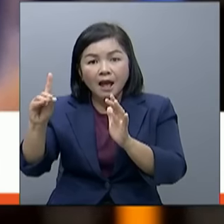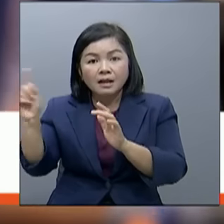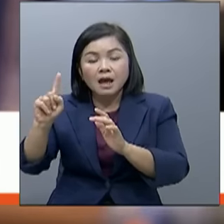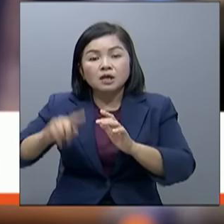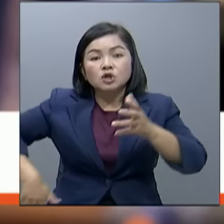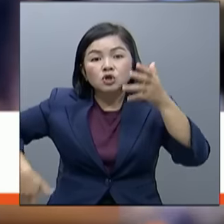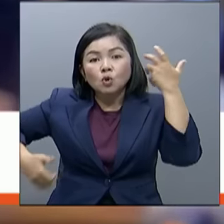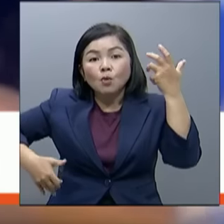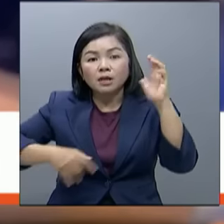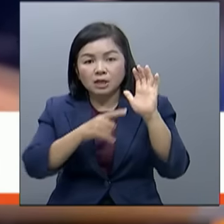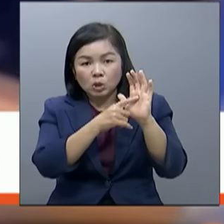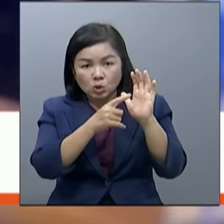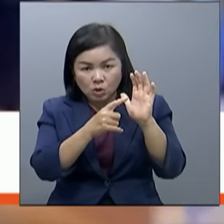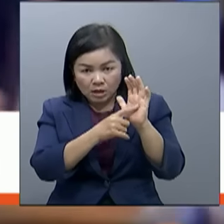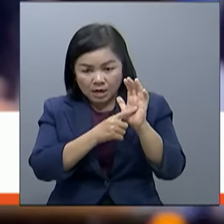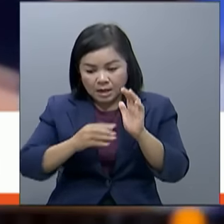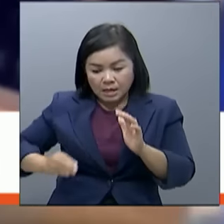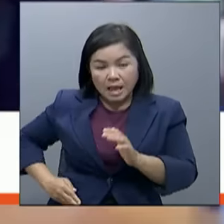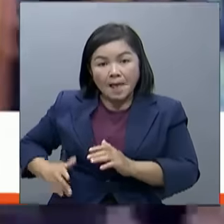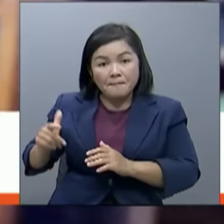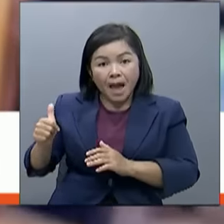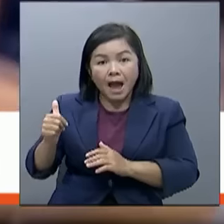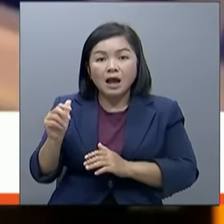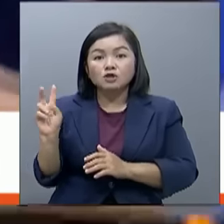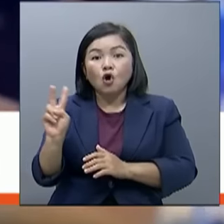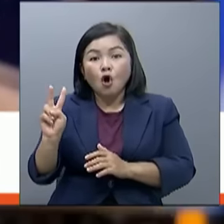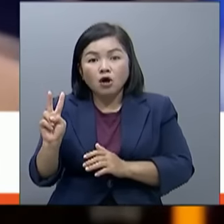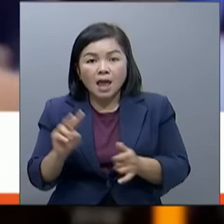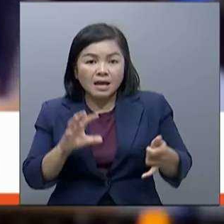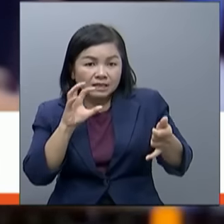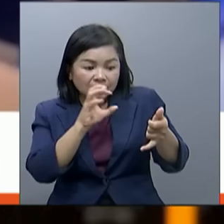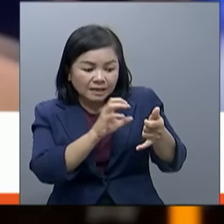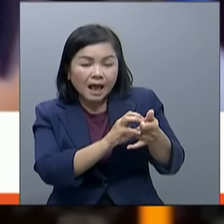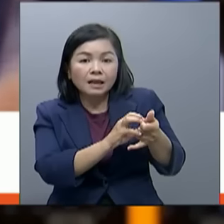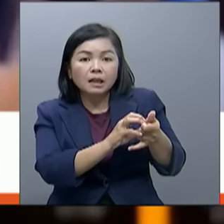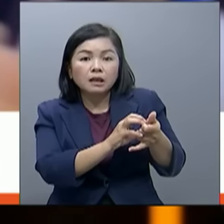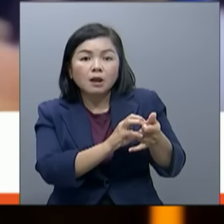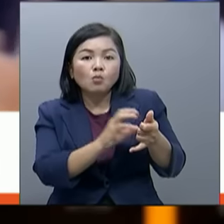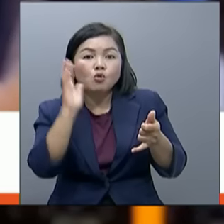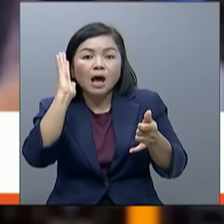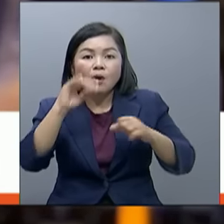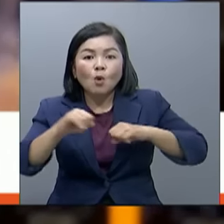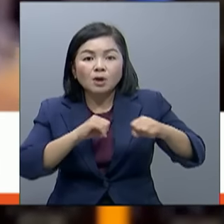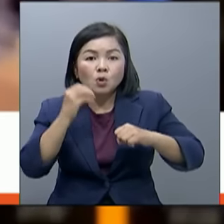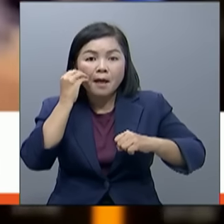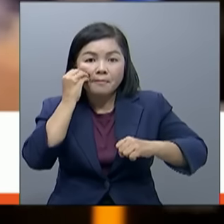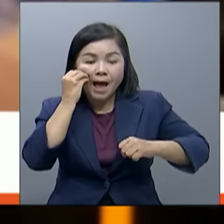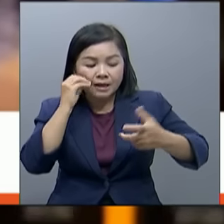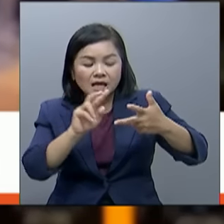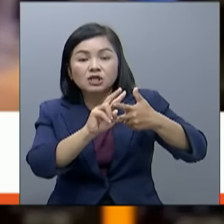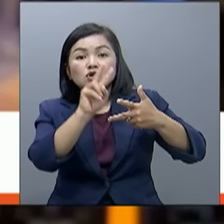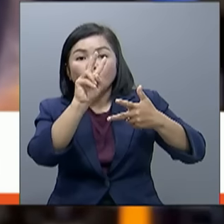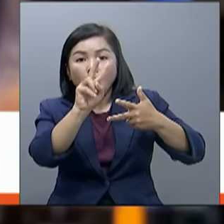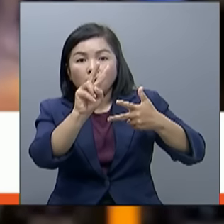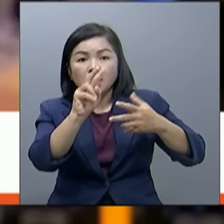ตัวรุมกัดนายอภิศักดิ์อายุ 18ปีเป็นลูกชายของเจ้าของบ้านภายในห้องนอนชั้นที่ 2จาก